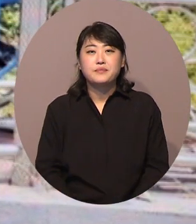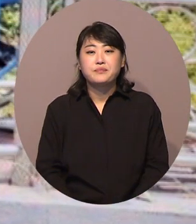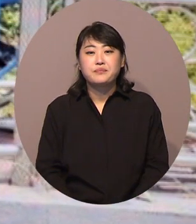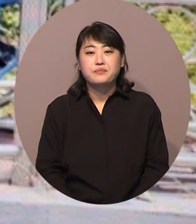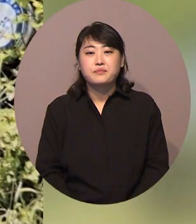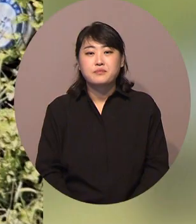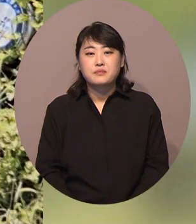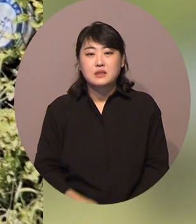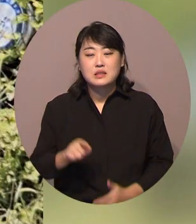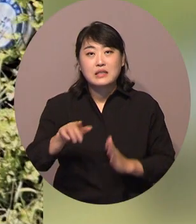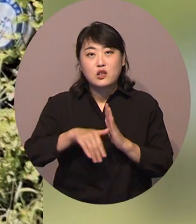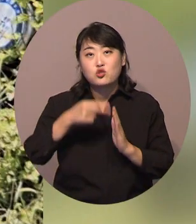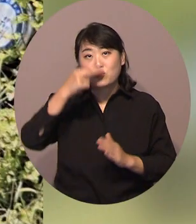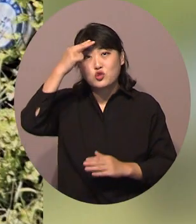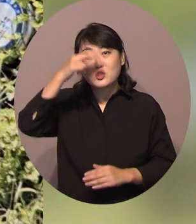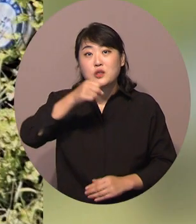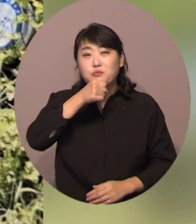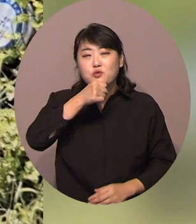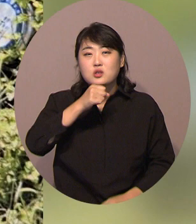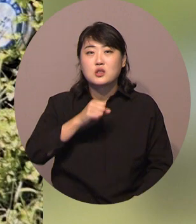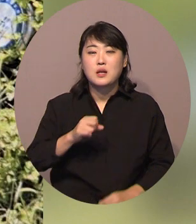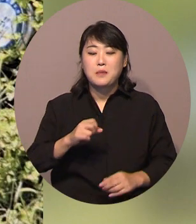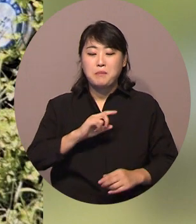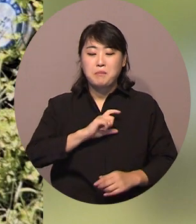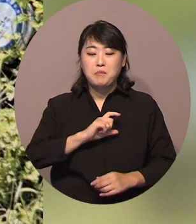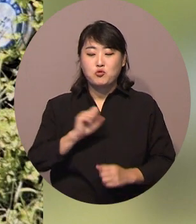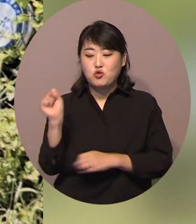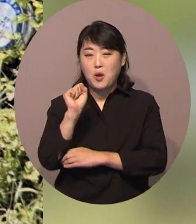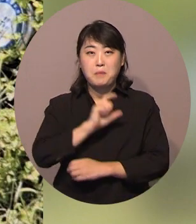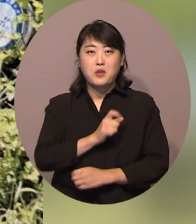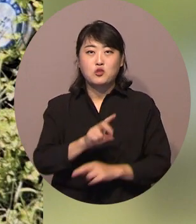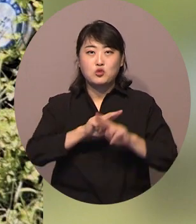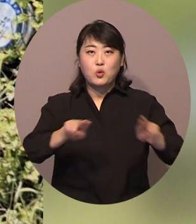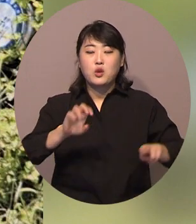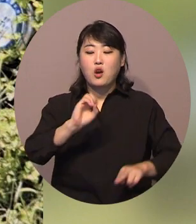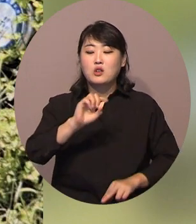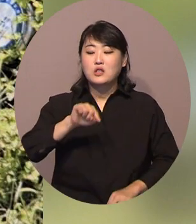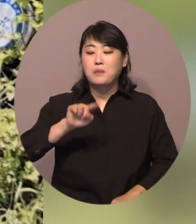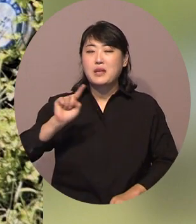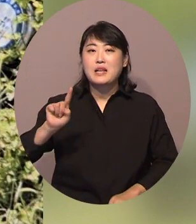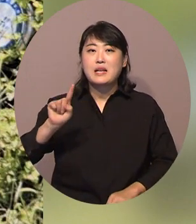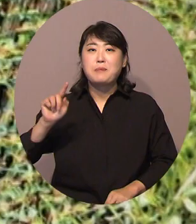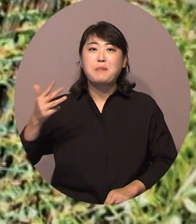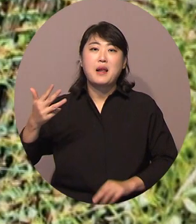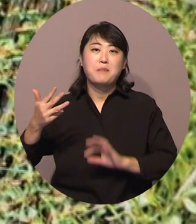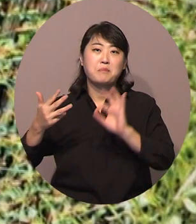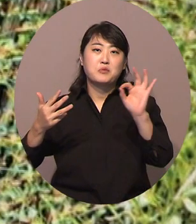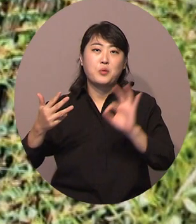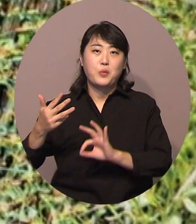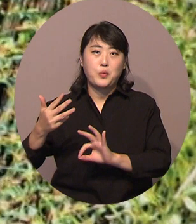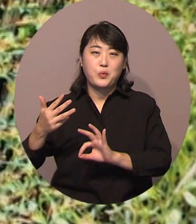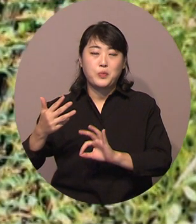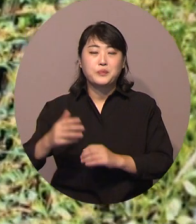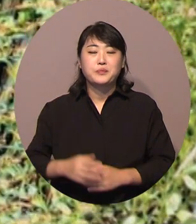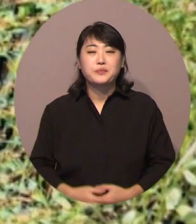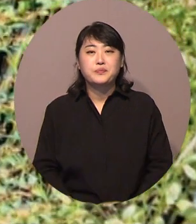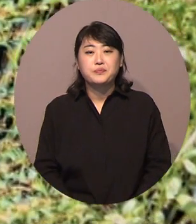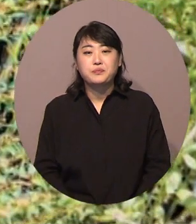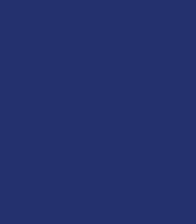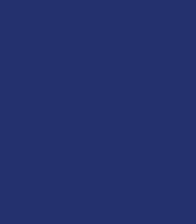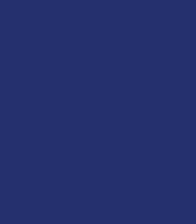당시 운전자의 혈중 알코 농도는 면허 취소 수치인 0.118% 확인 됐습니다